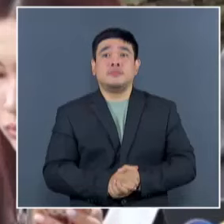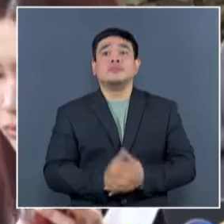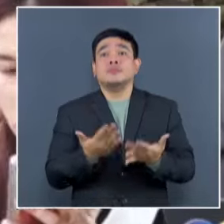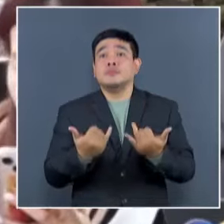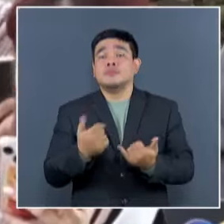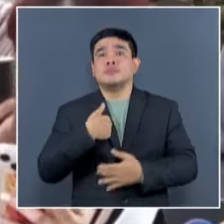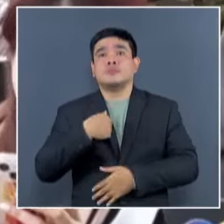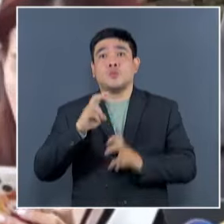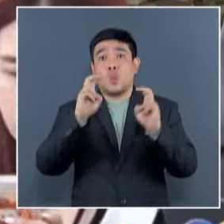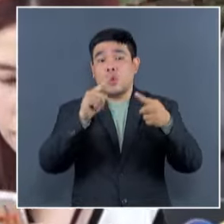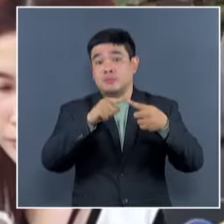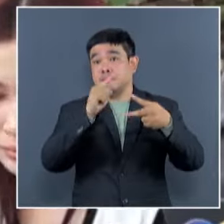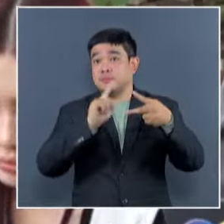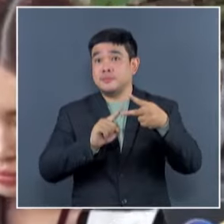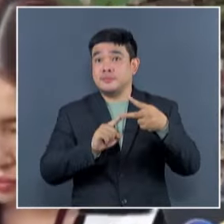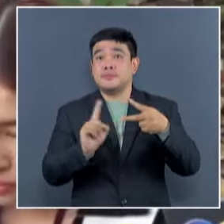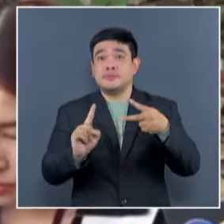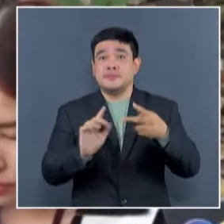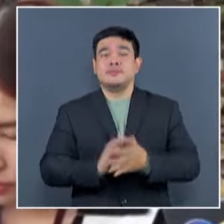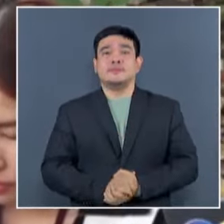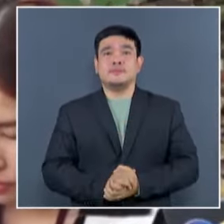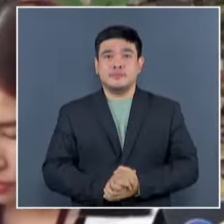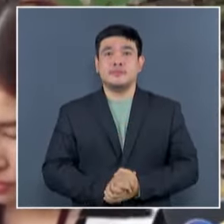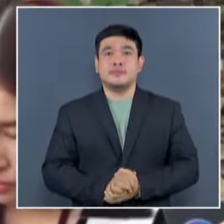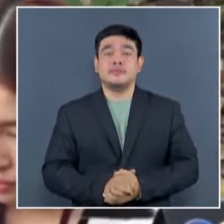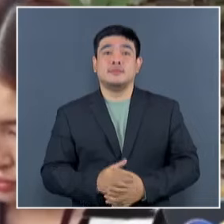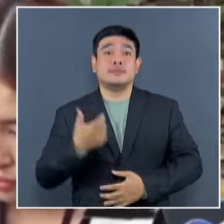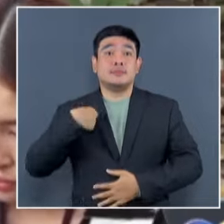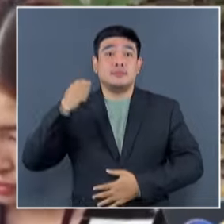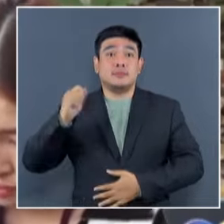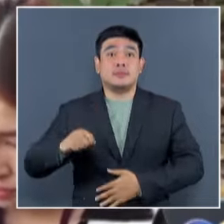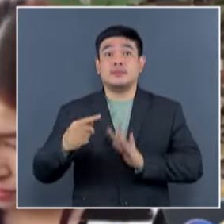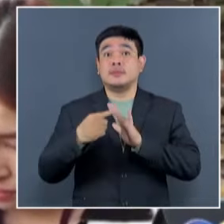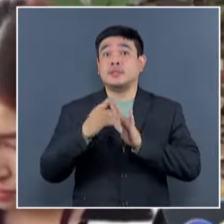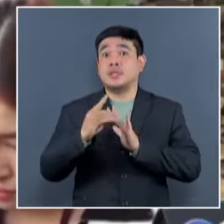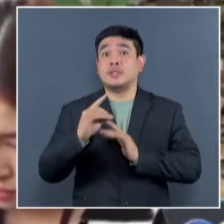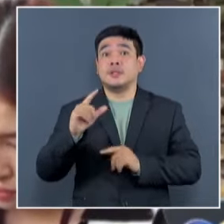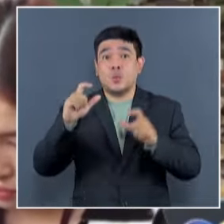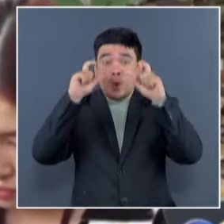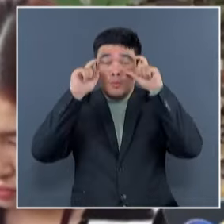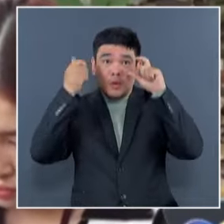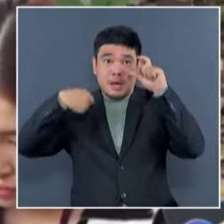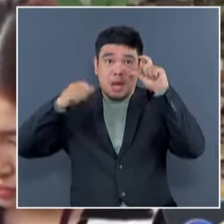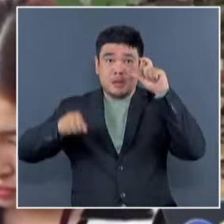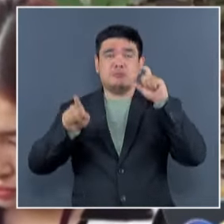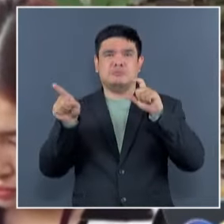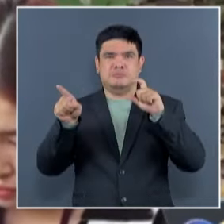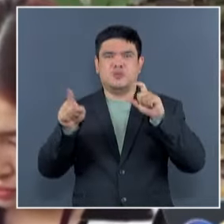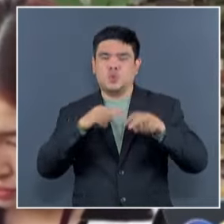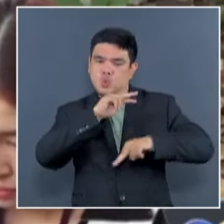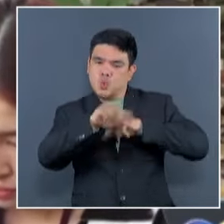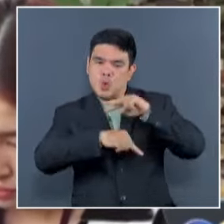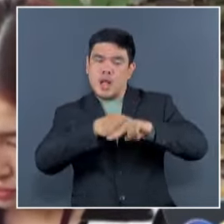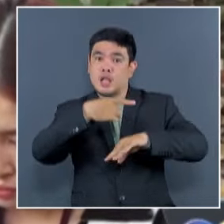นหนึ่งนะคะเรื่องที่สองที่คุณแม่จะแถลงก็คือนี่เลยจะให้ทนายเดชามาดูแลคดีการเสียชีวิตของคุณแตงโมต่อเพราะ